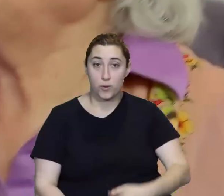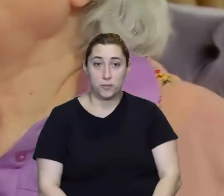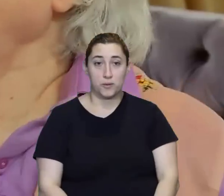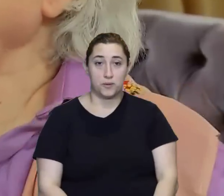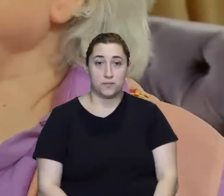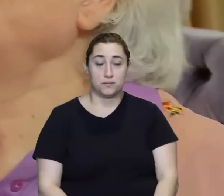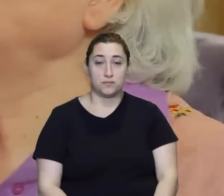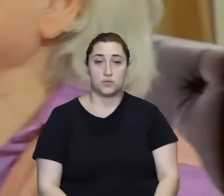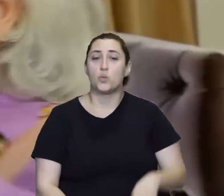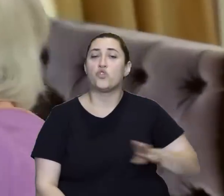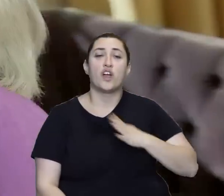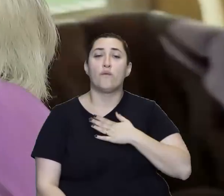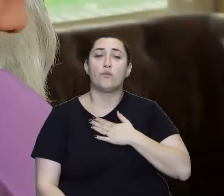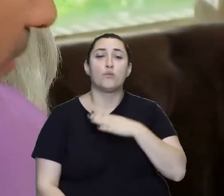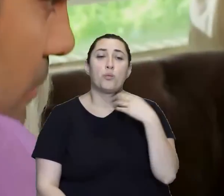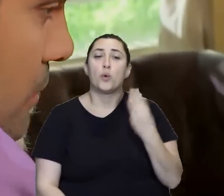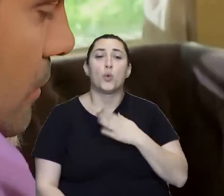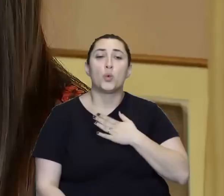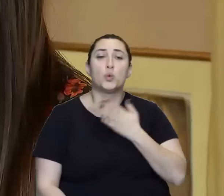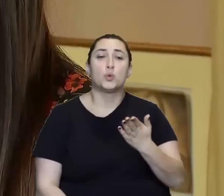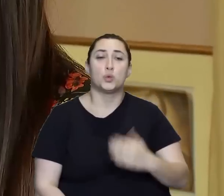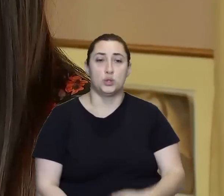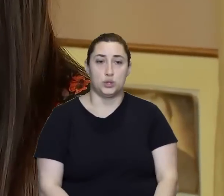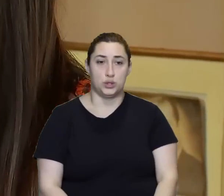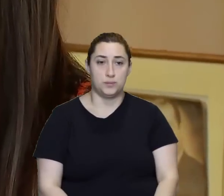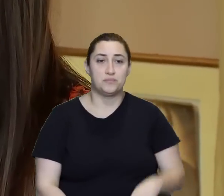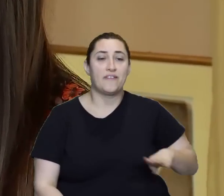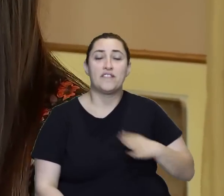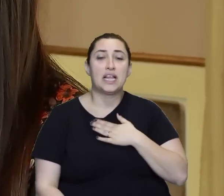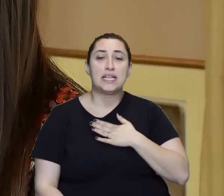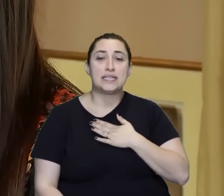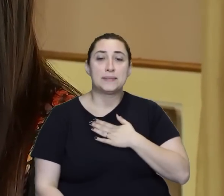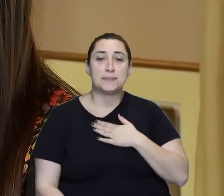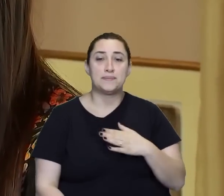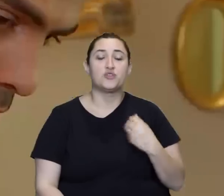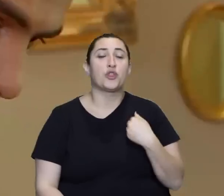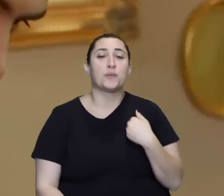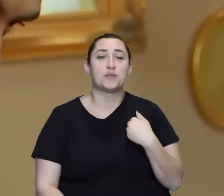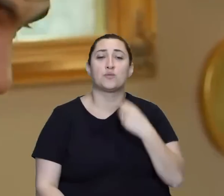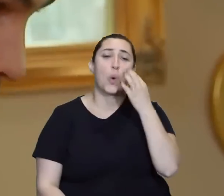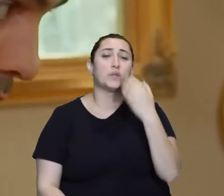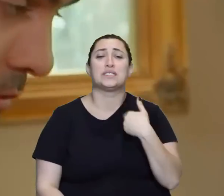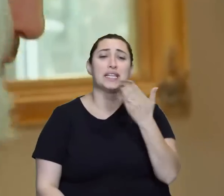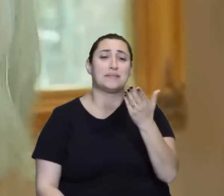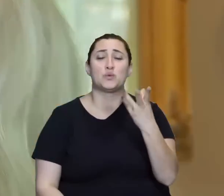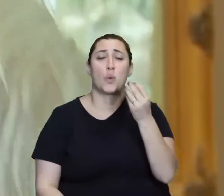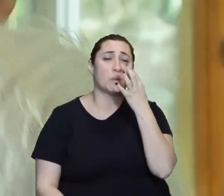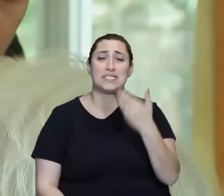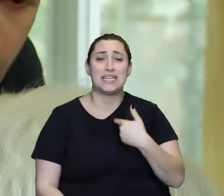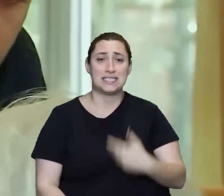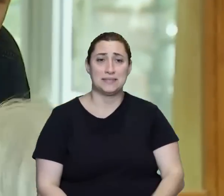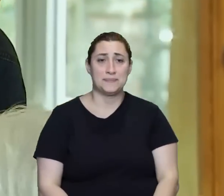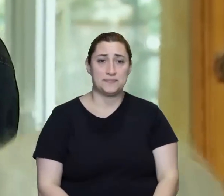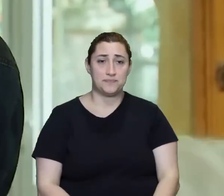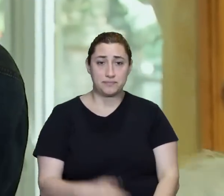Hey, oh yavrum, kurban alayım boyuna, posuna, evladım benim. Hey, canım, özledim seni, çok